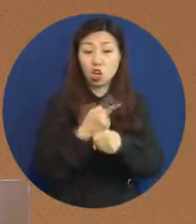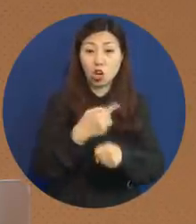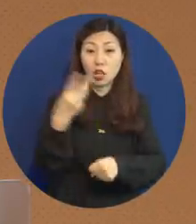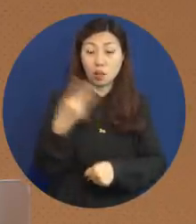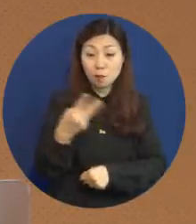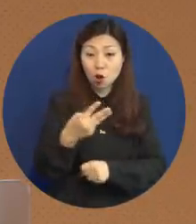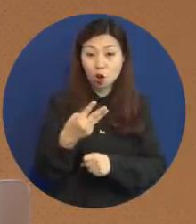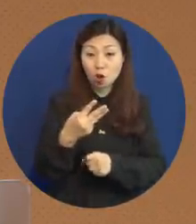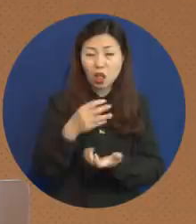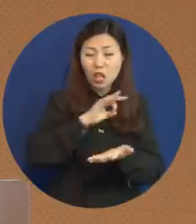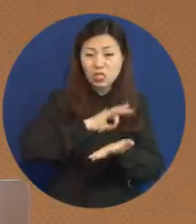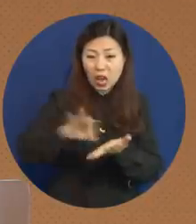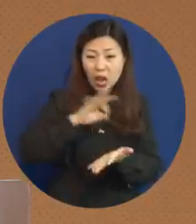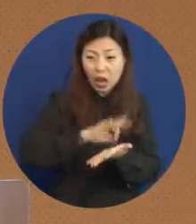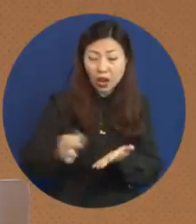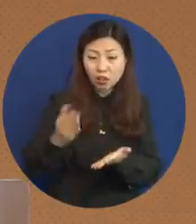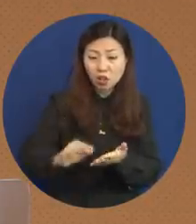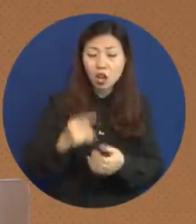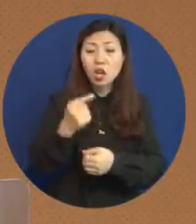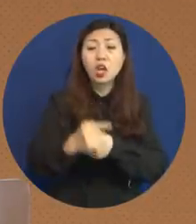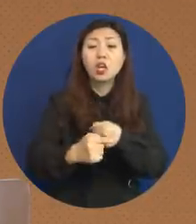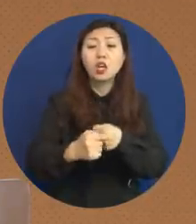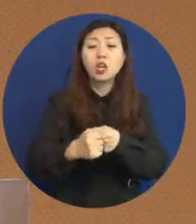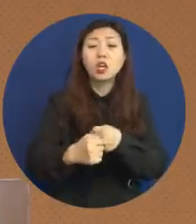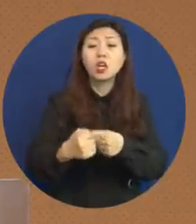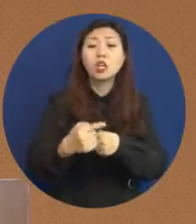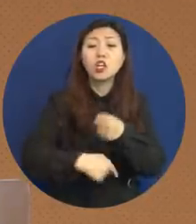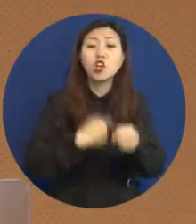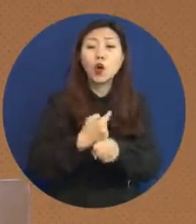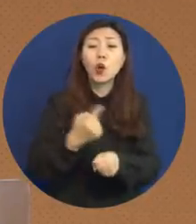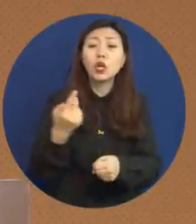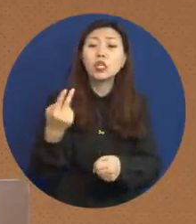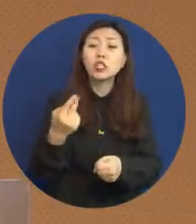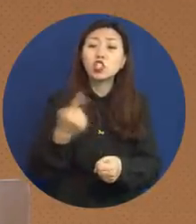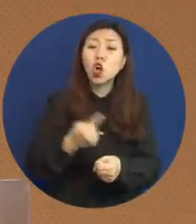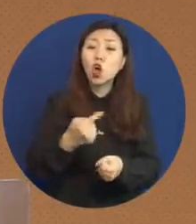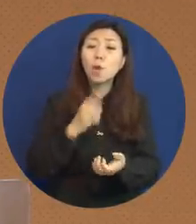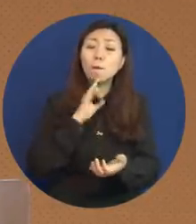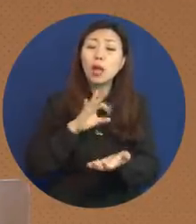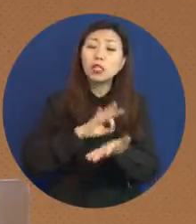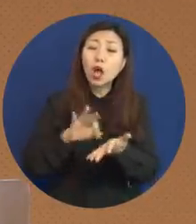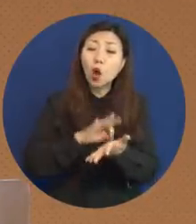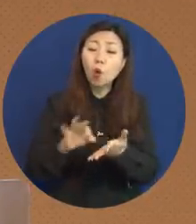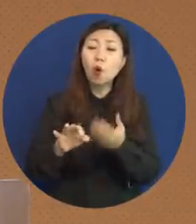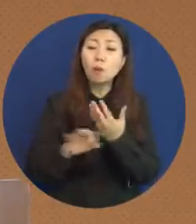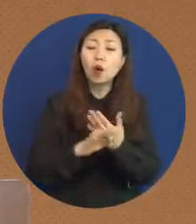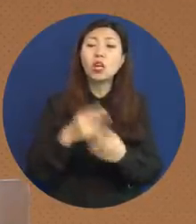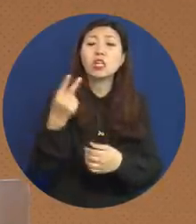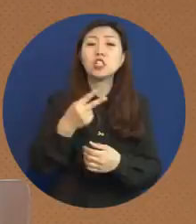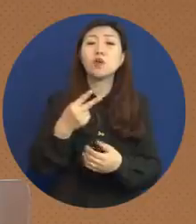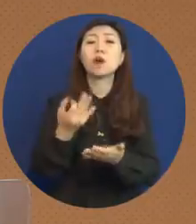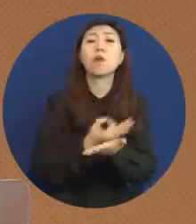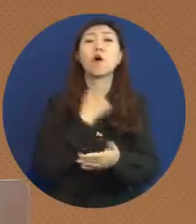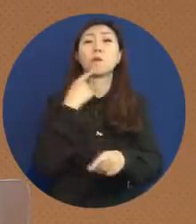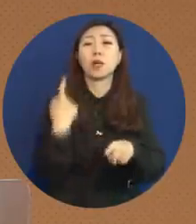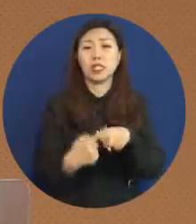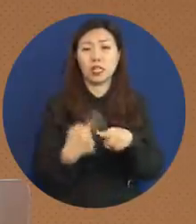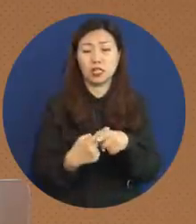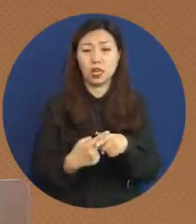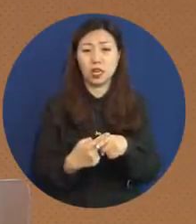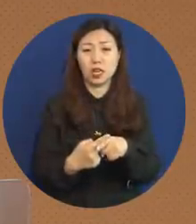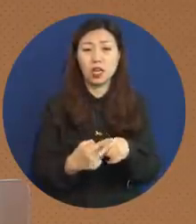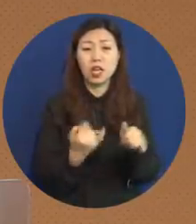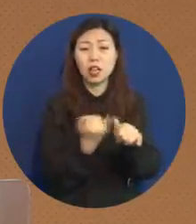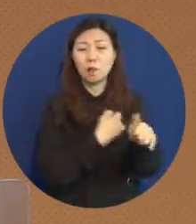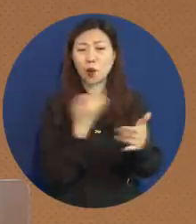까먹으면 2,000만 원 버는 거예요. 그러니까 남편이 돈 못 번다고 자꾸 구박을 하거나